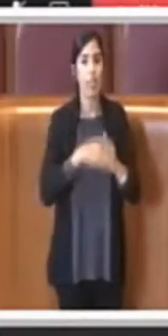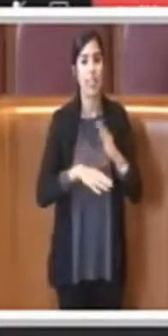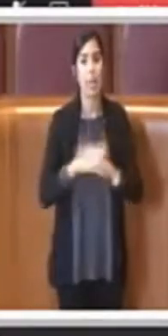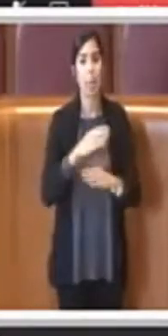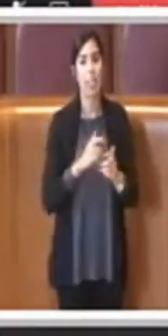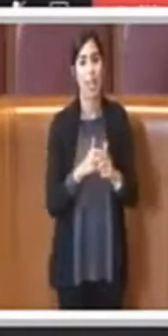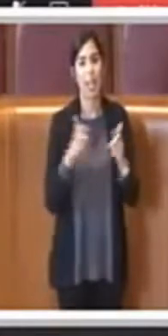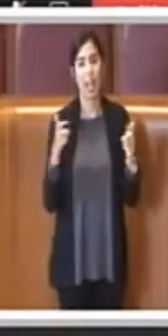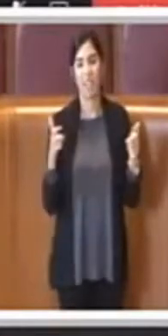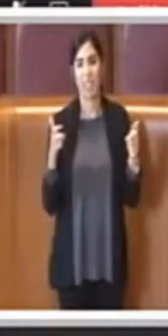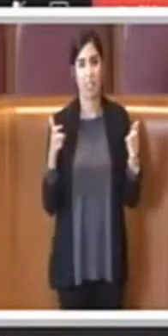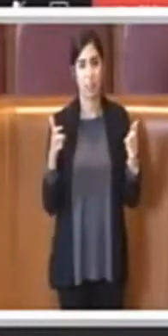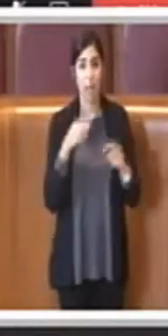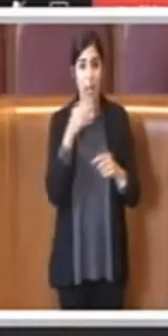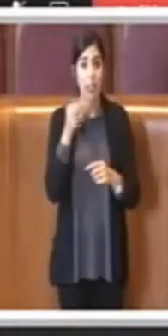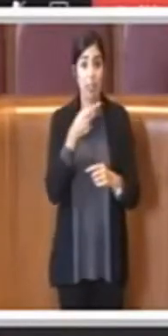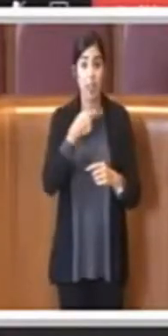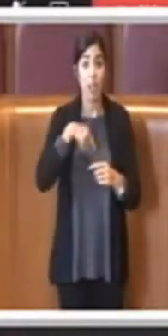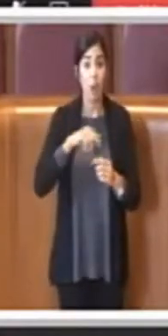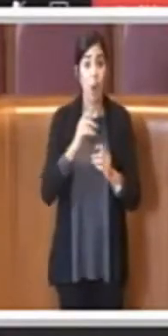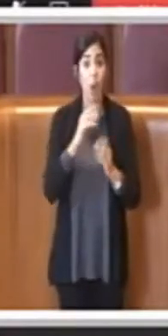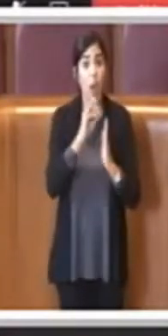una normativa.